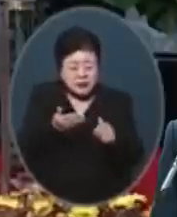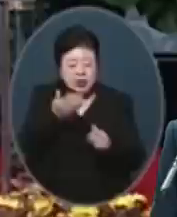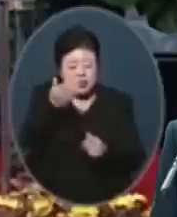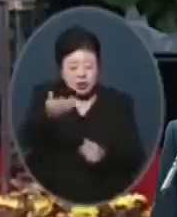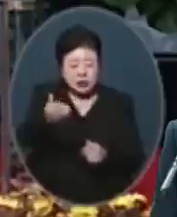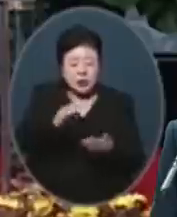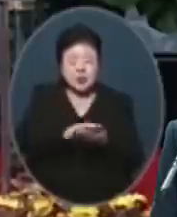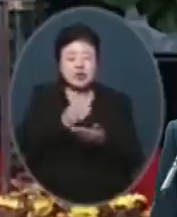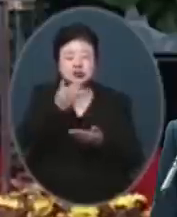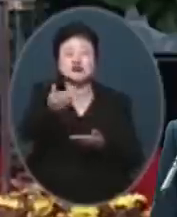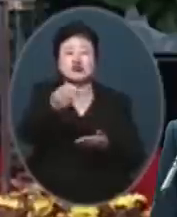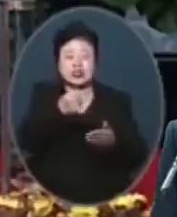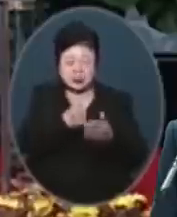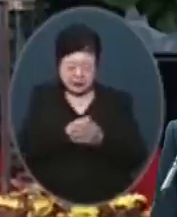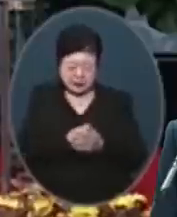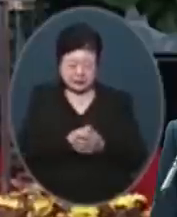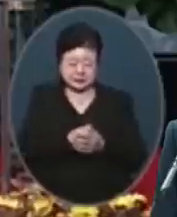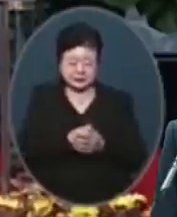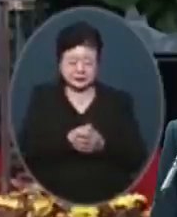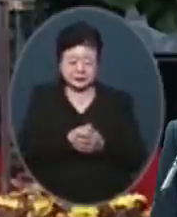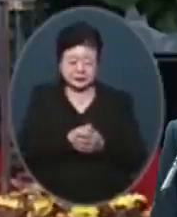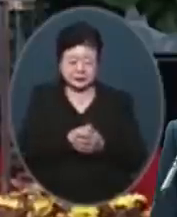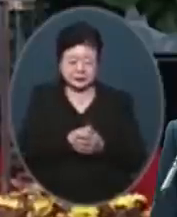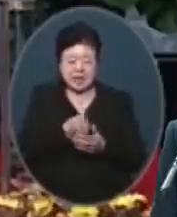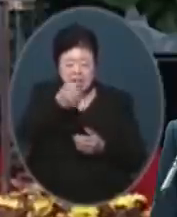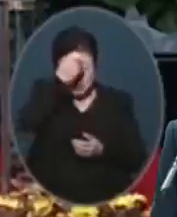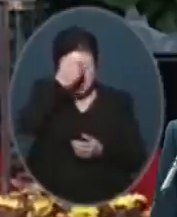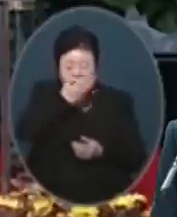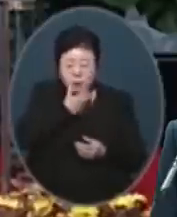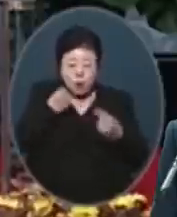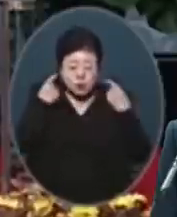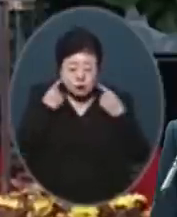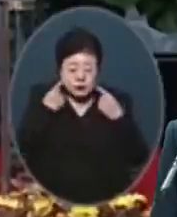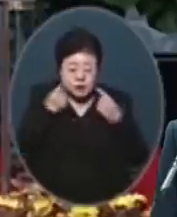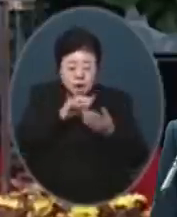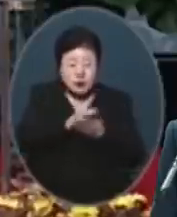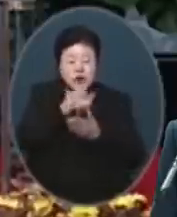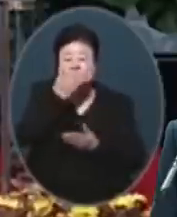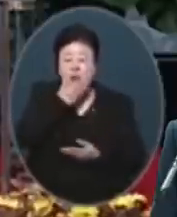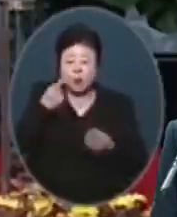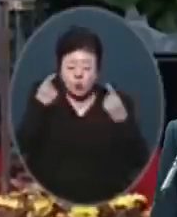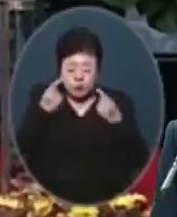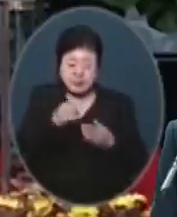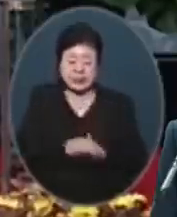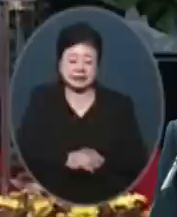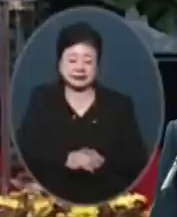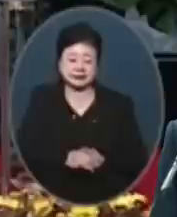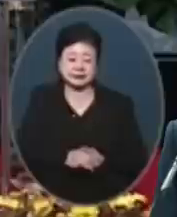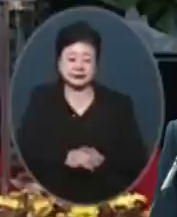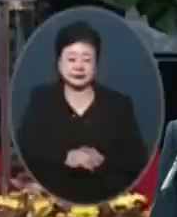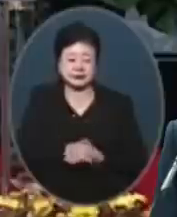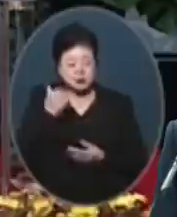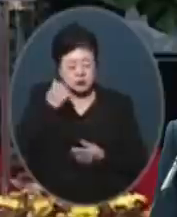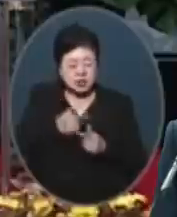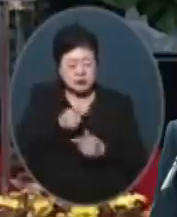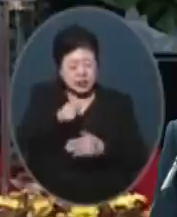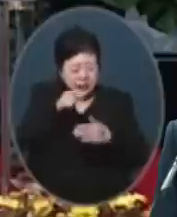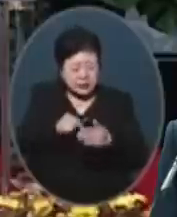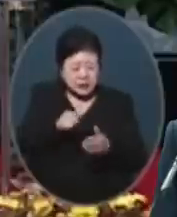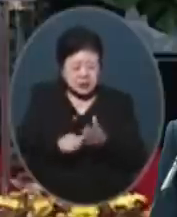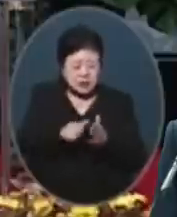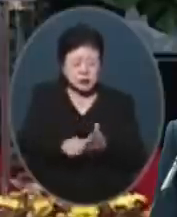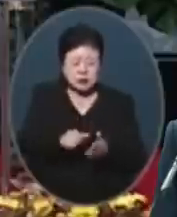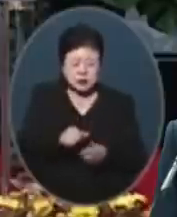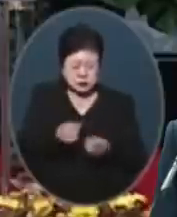여러분을 변화시켜 주었기 때문인 것입니다. 기독교의 복음이란 변화의 복음인 것입니다. 누구든지 그리스도 안에서는